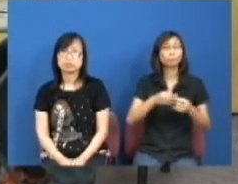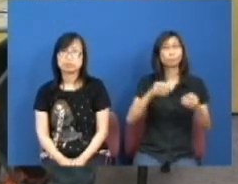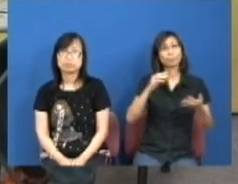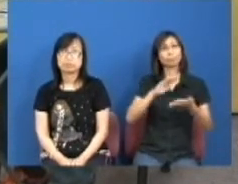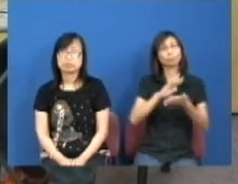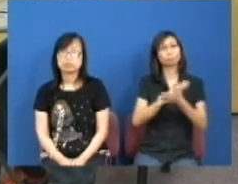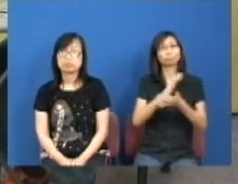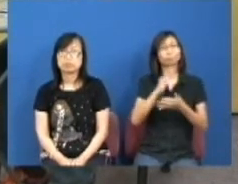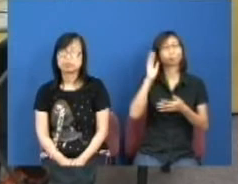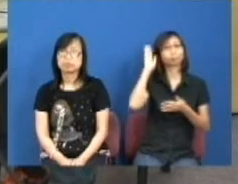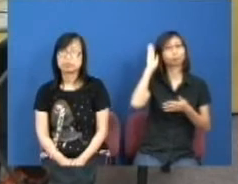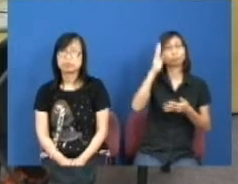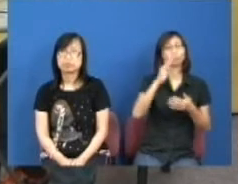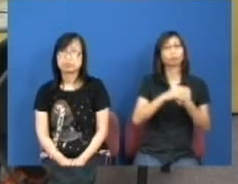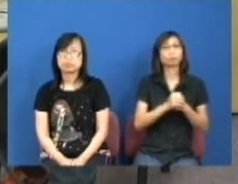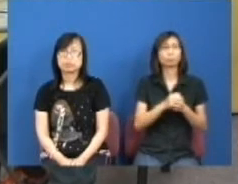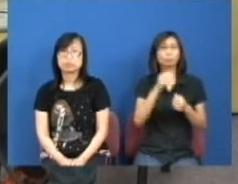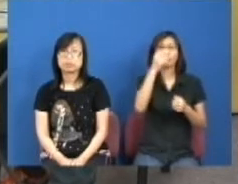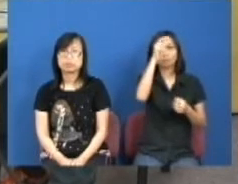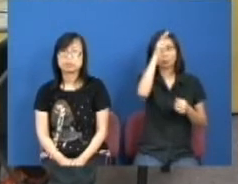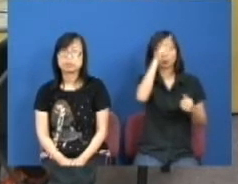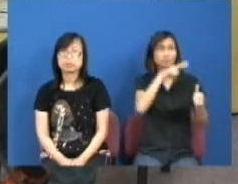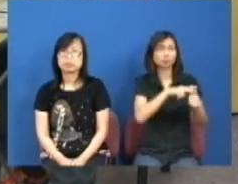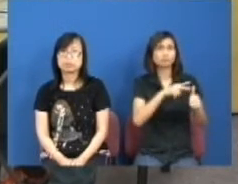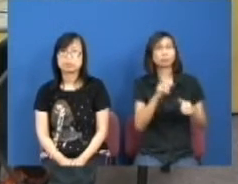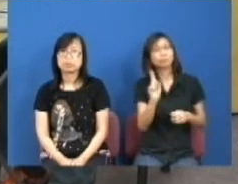舉，其實對香港的政治生態影響，